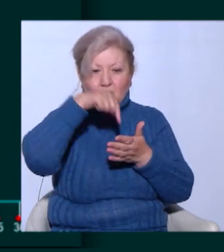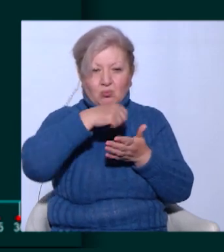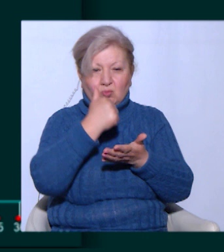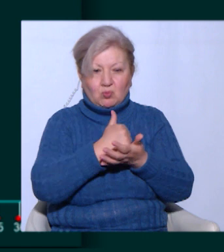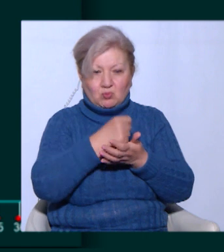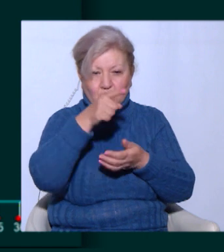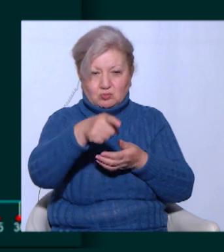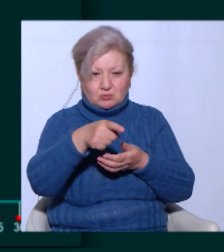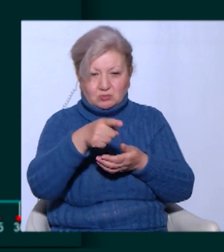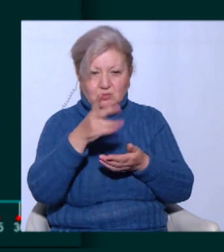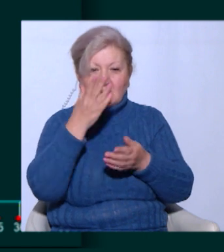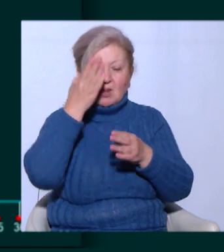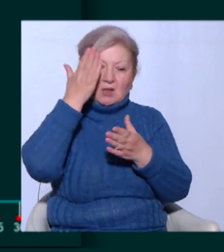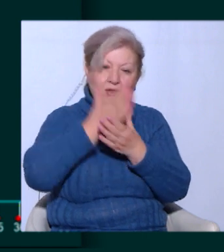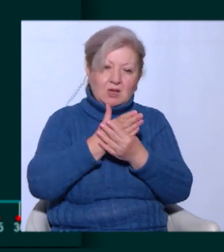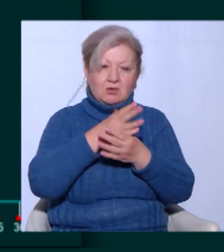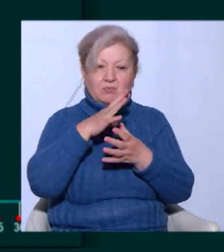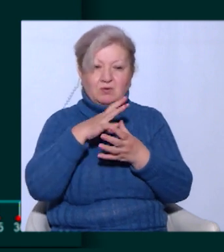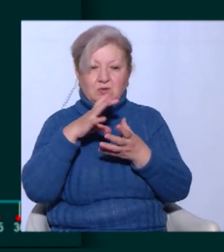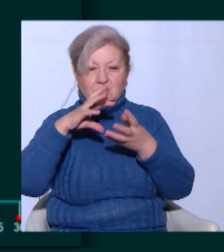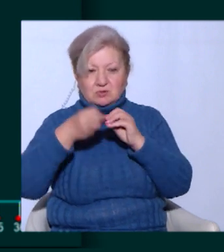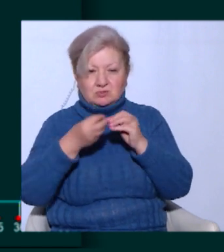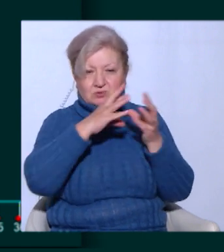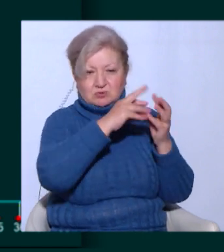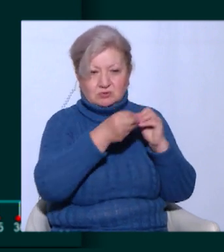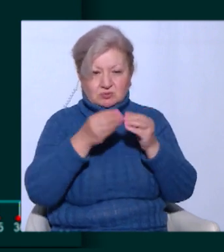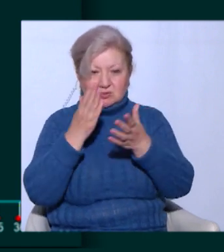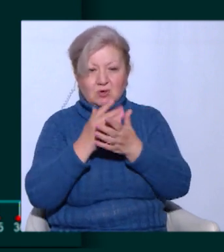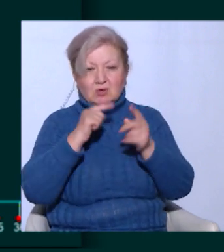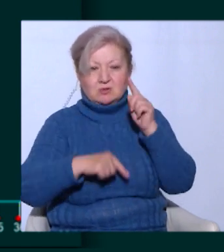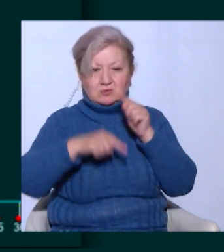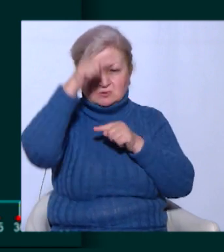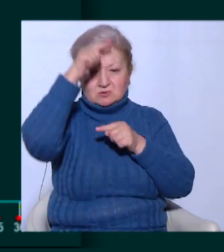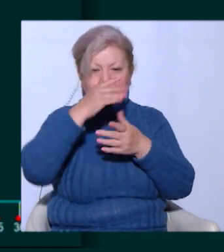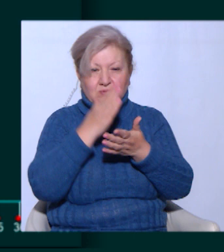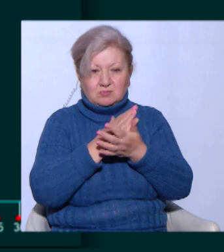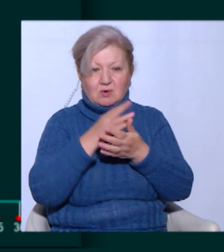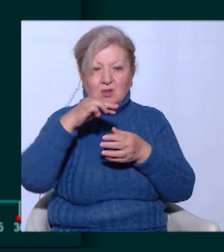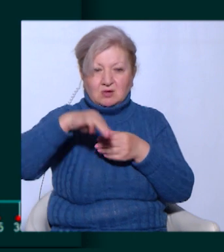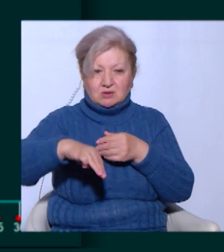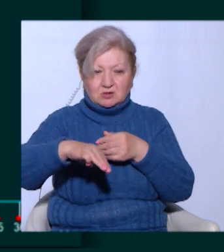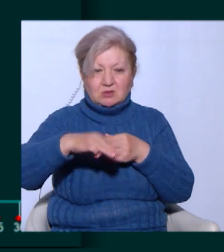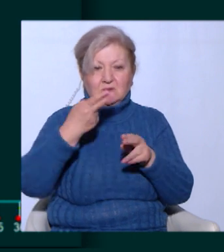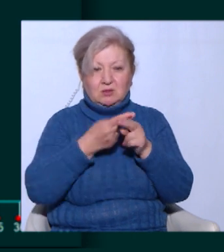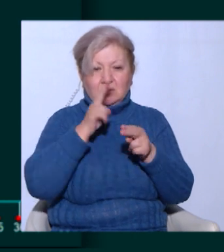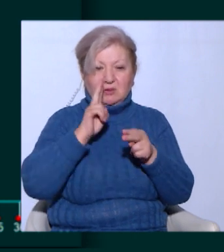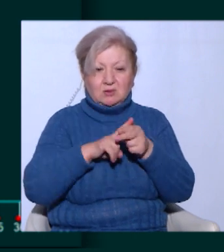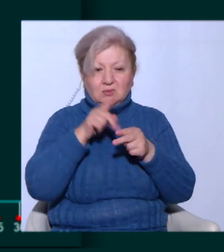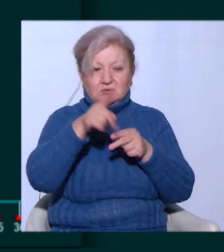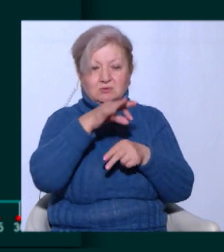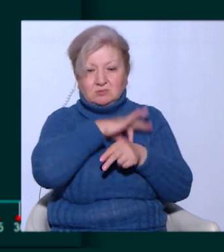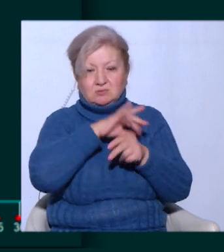ფუძე, პარალელ გვერდები ვ0 და ვ, ფუძეების ნახევარჯამის და სიმაღლის ნამრავ, სიმაღლე გახლავთ ტ. ესე